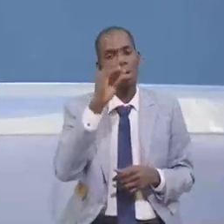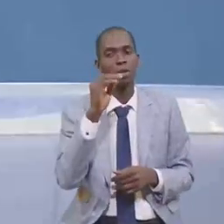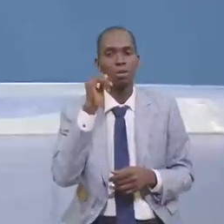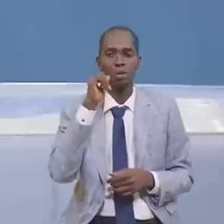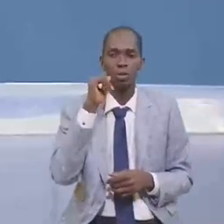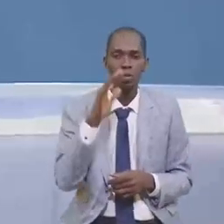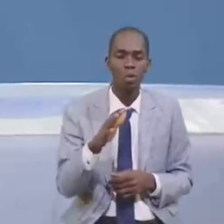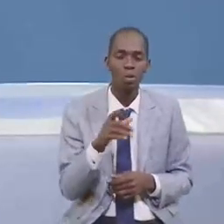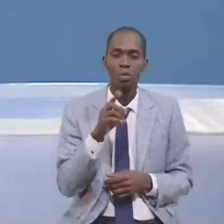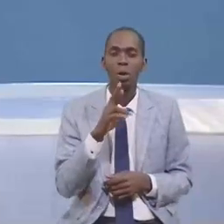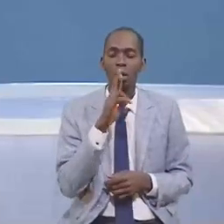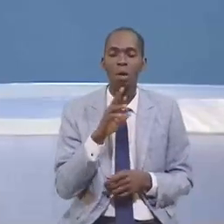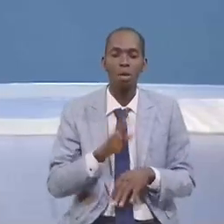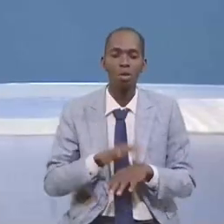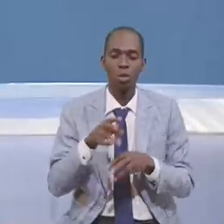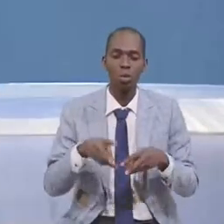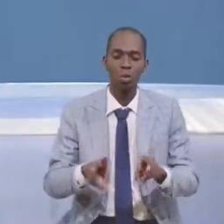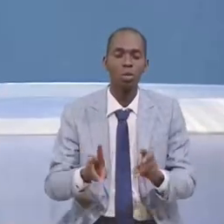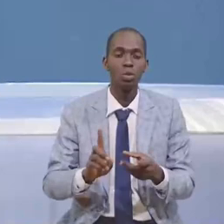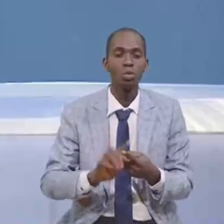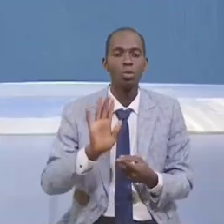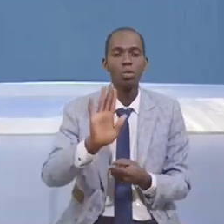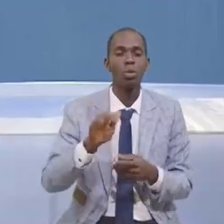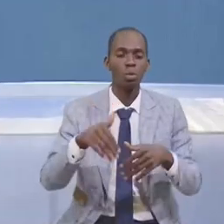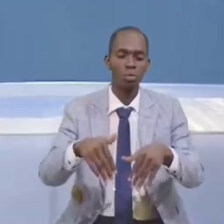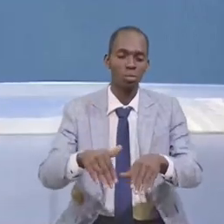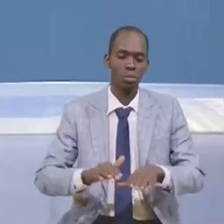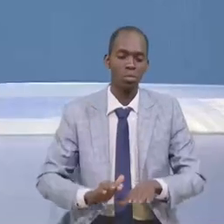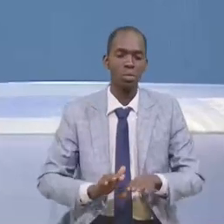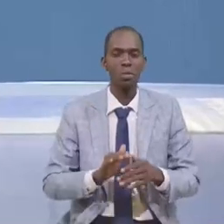tu es un homme, une femme en route pour la mort.